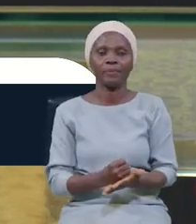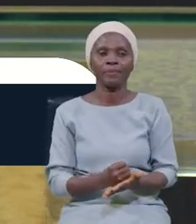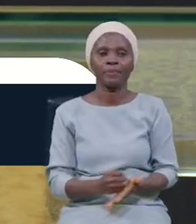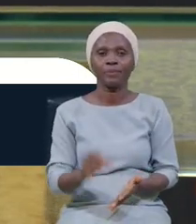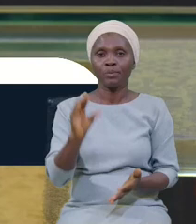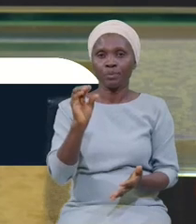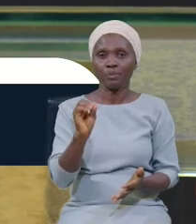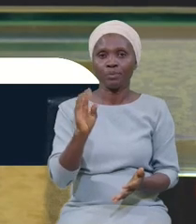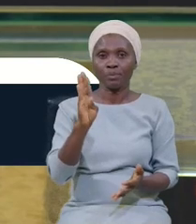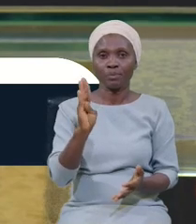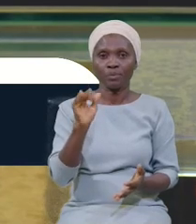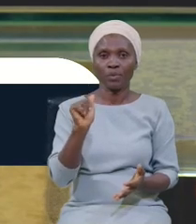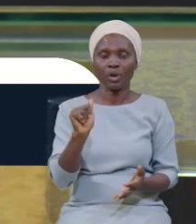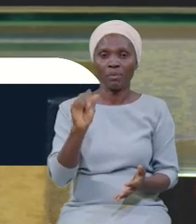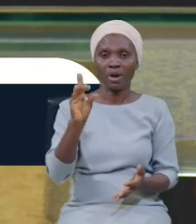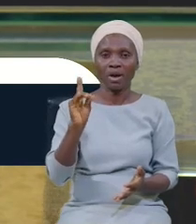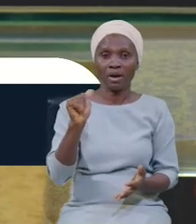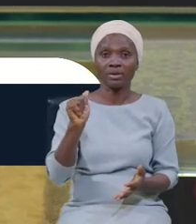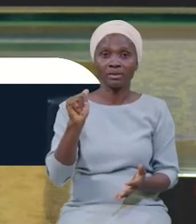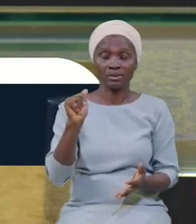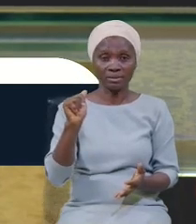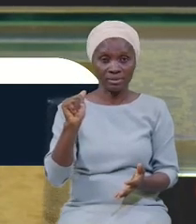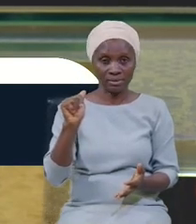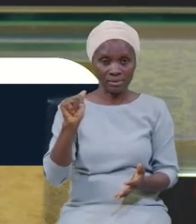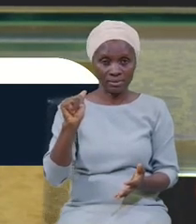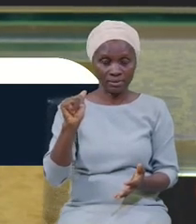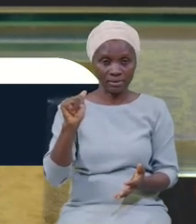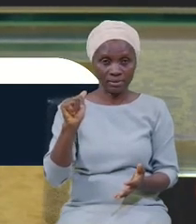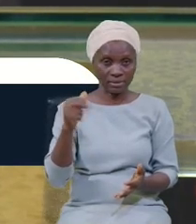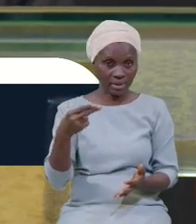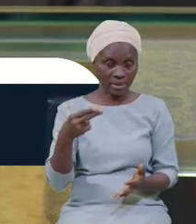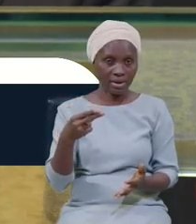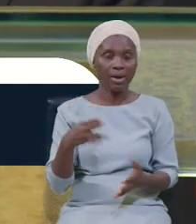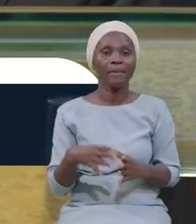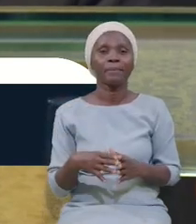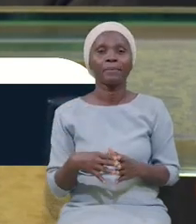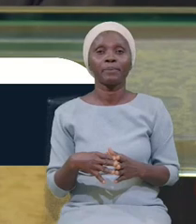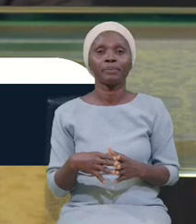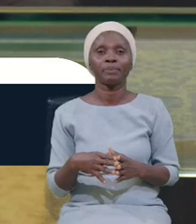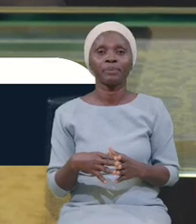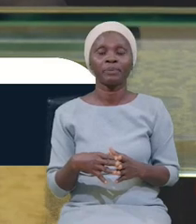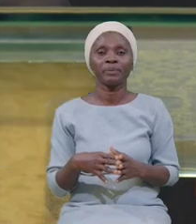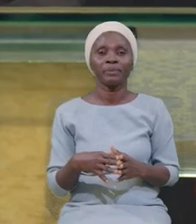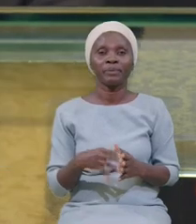Chapitre 1, ce chapitre, Abdia, c'est après Amos,